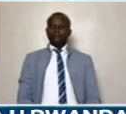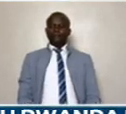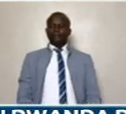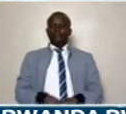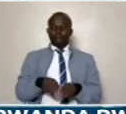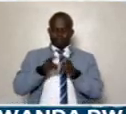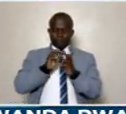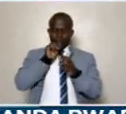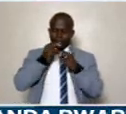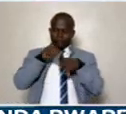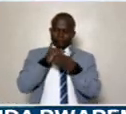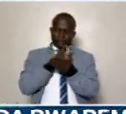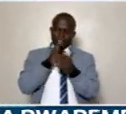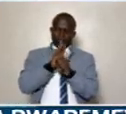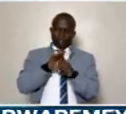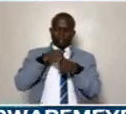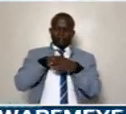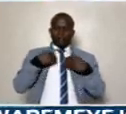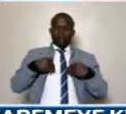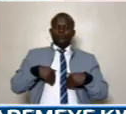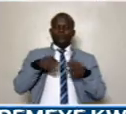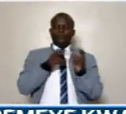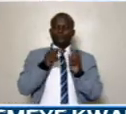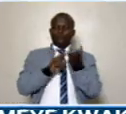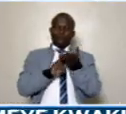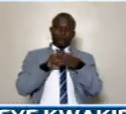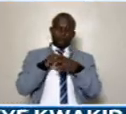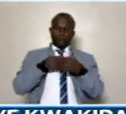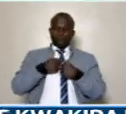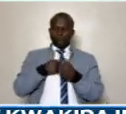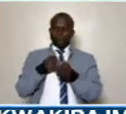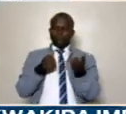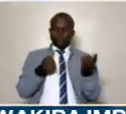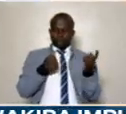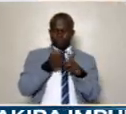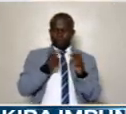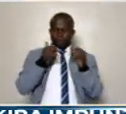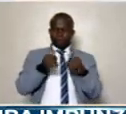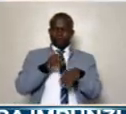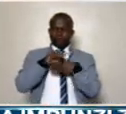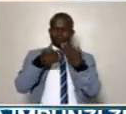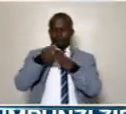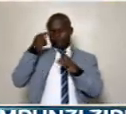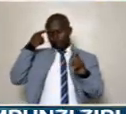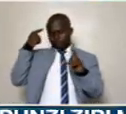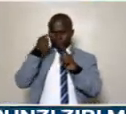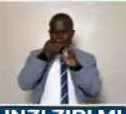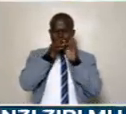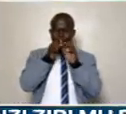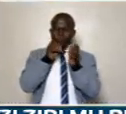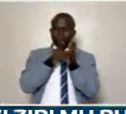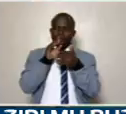uburyo bwo kubaga hatabayeho gusatura cyane umubiri usanzwe bukoreshwa mu mavuriro anyuranye mu Rwanda. Gusa kuri iyi nshuro ikigamijwe no kurushaho gusobanurira